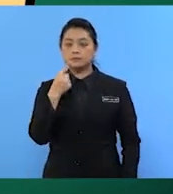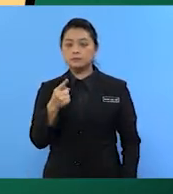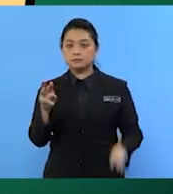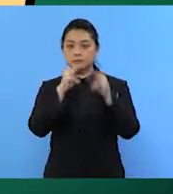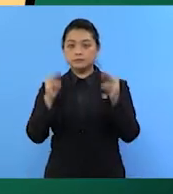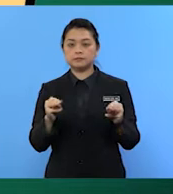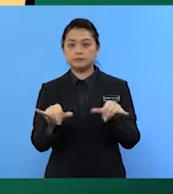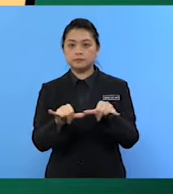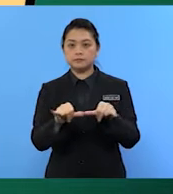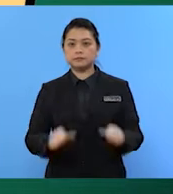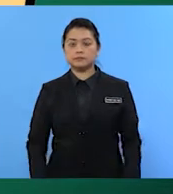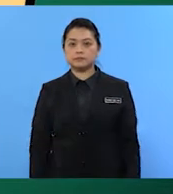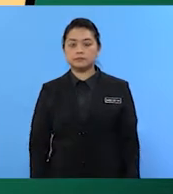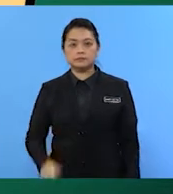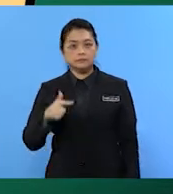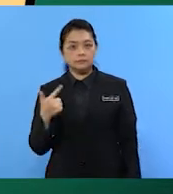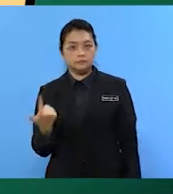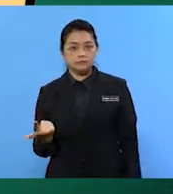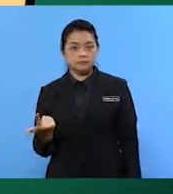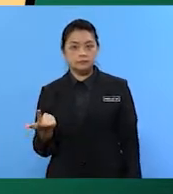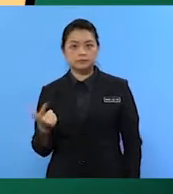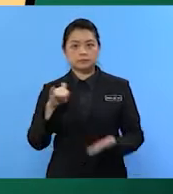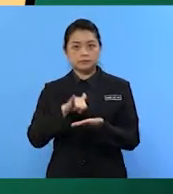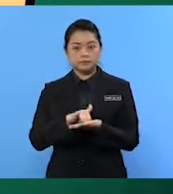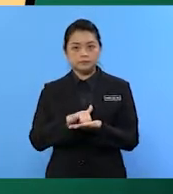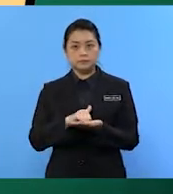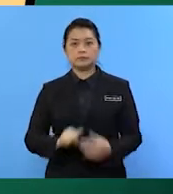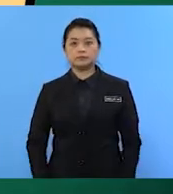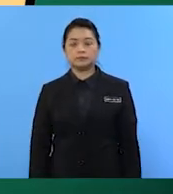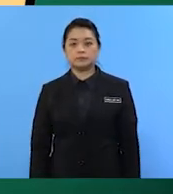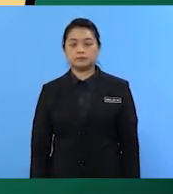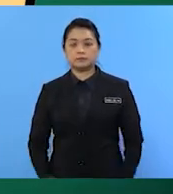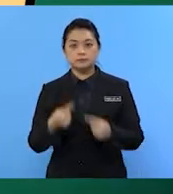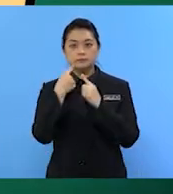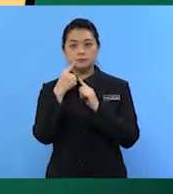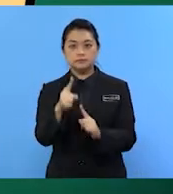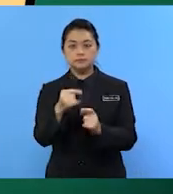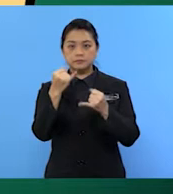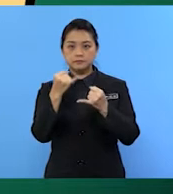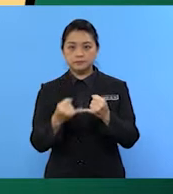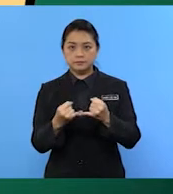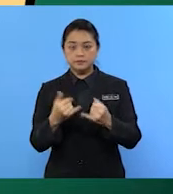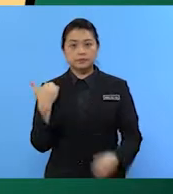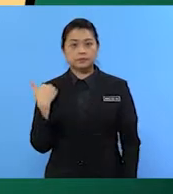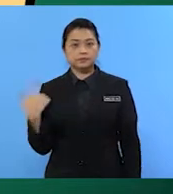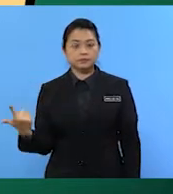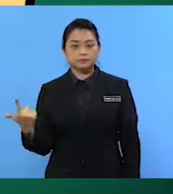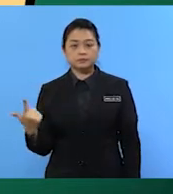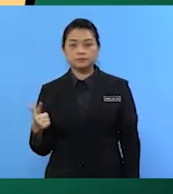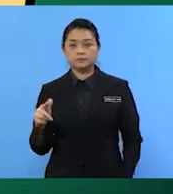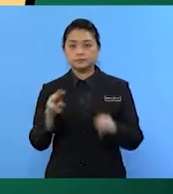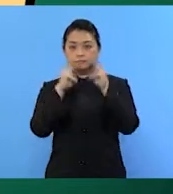skala. Selain daripada bentuk matriks skala, jawapan akhir dalam bentuk matriks